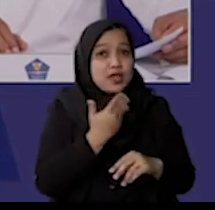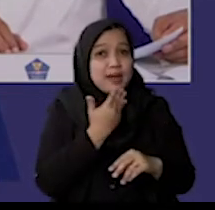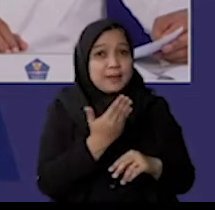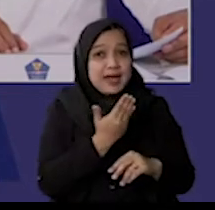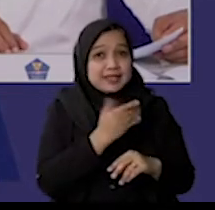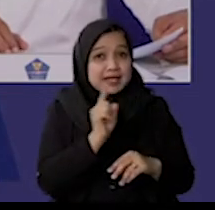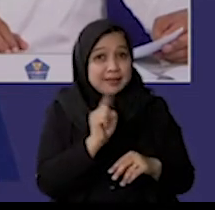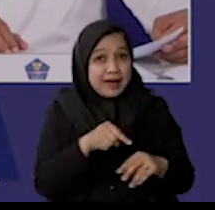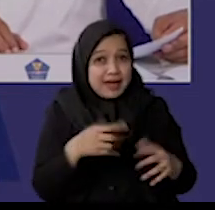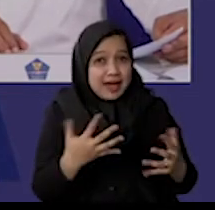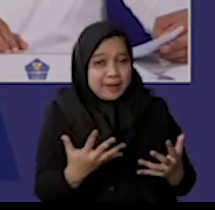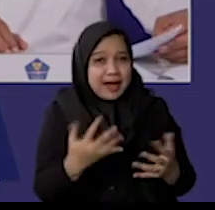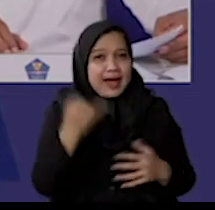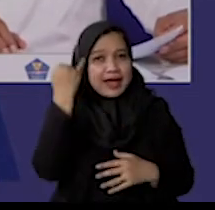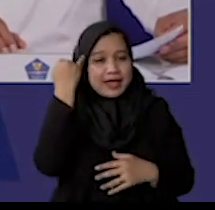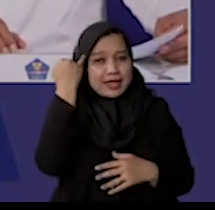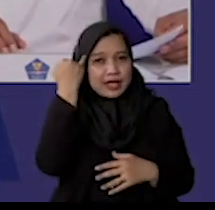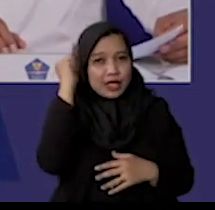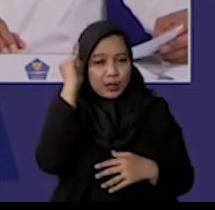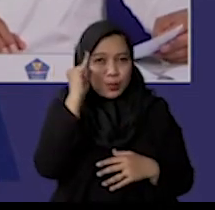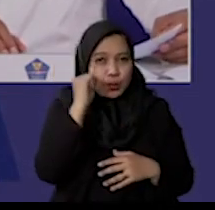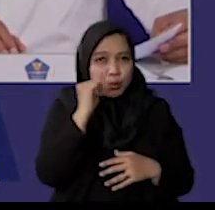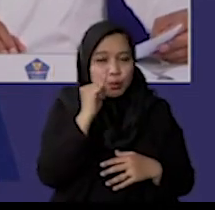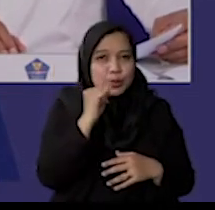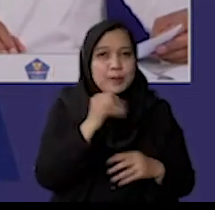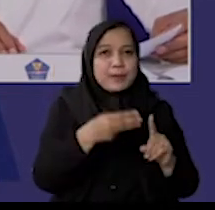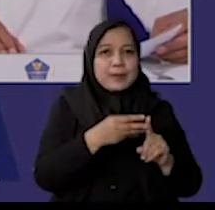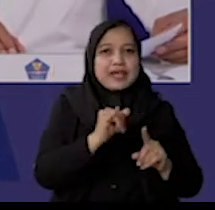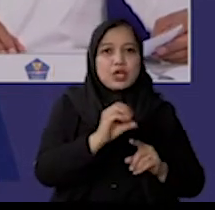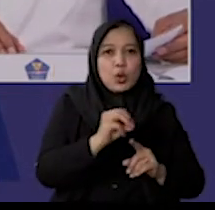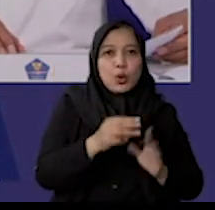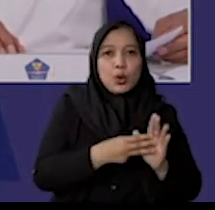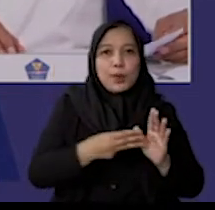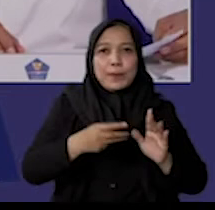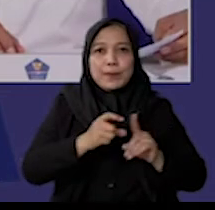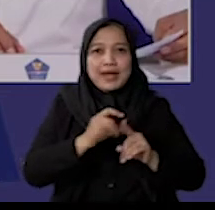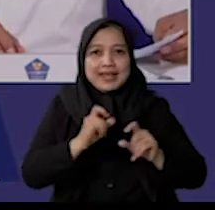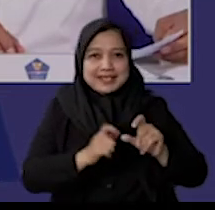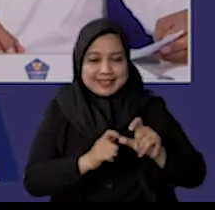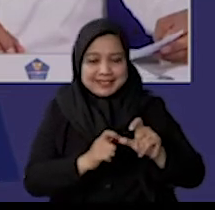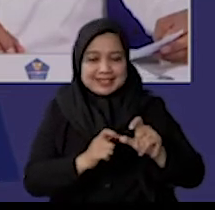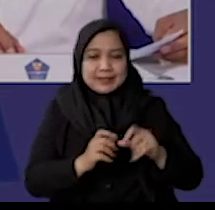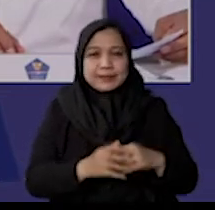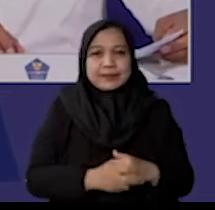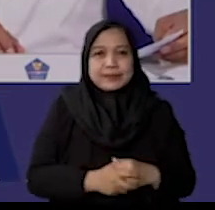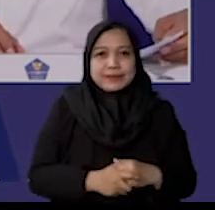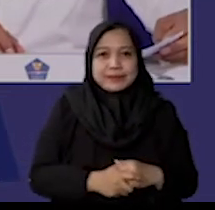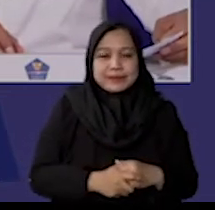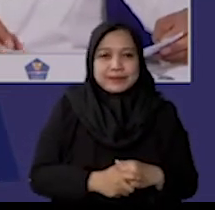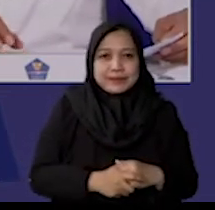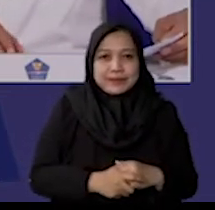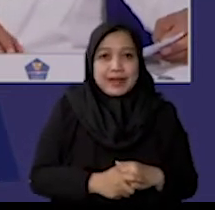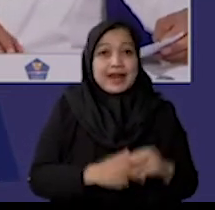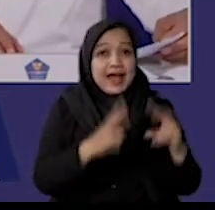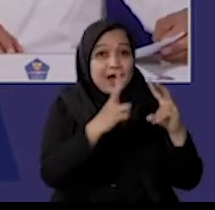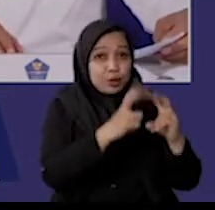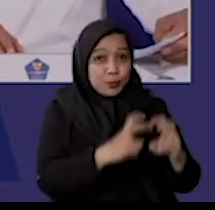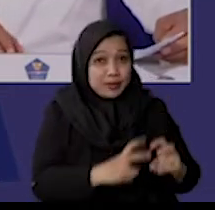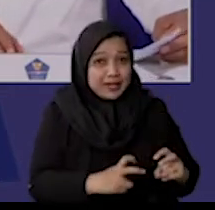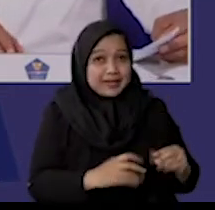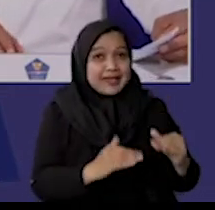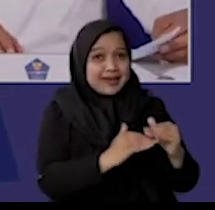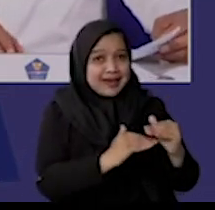yaitu ilmu sains dan biomedis. Dan di dalam penelitian dasar